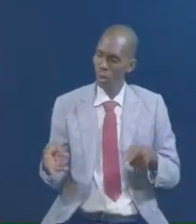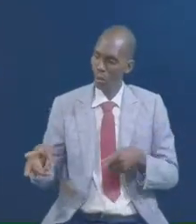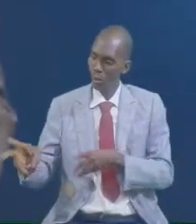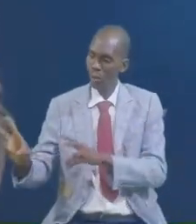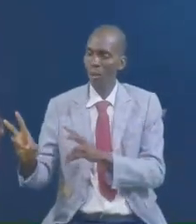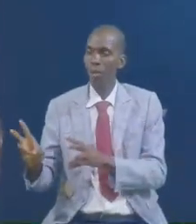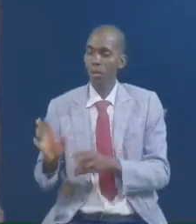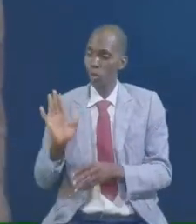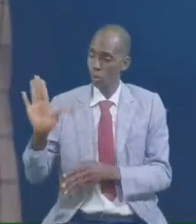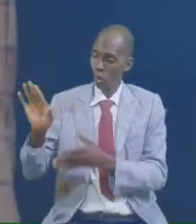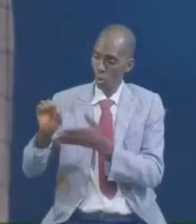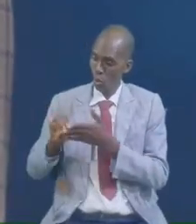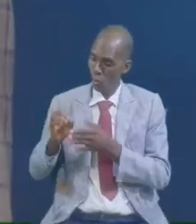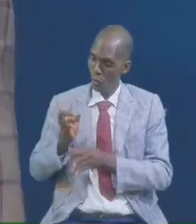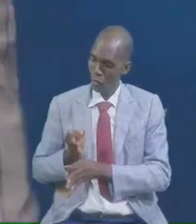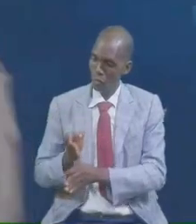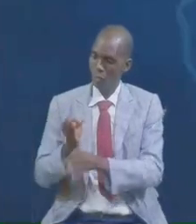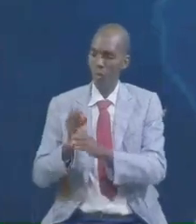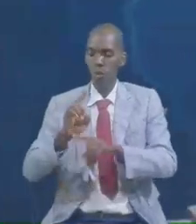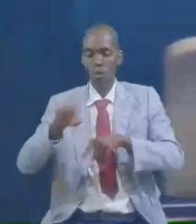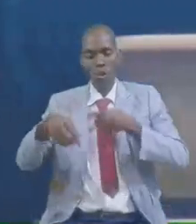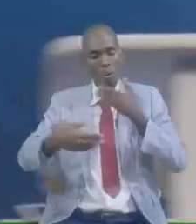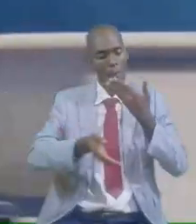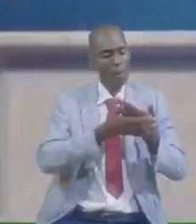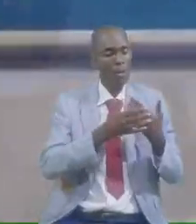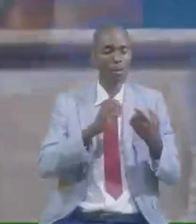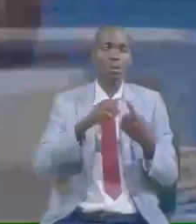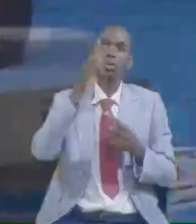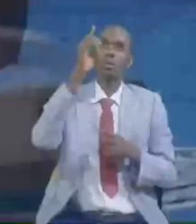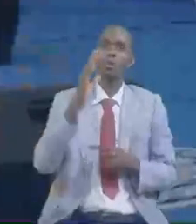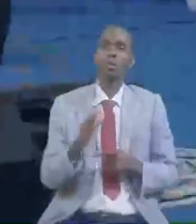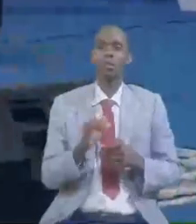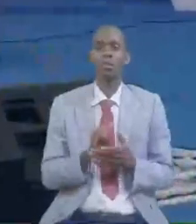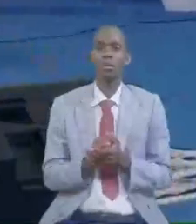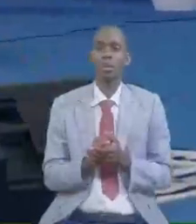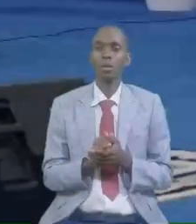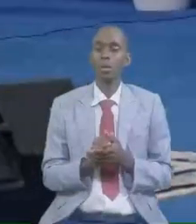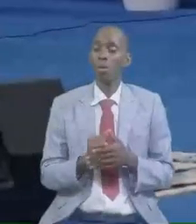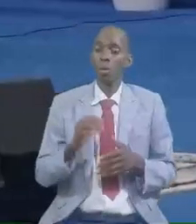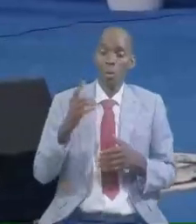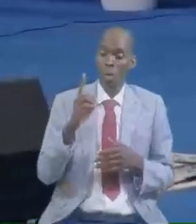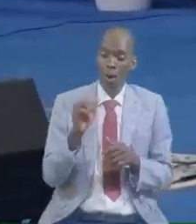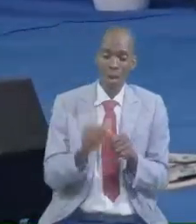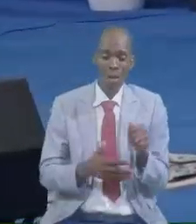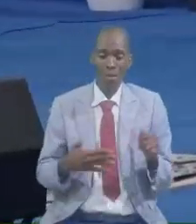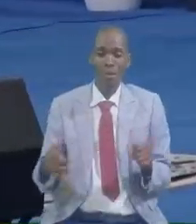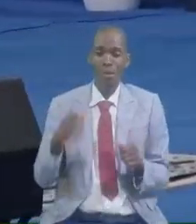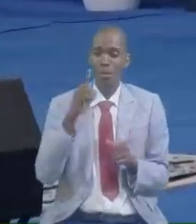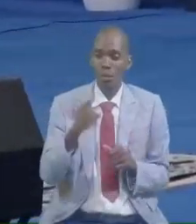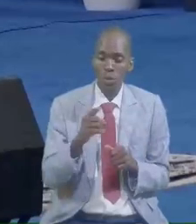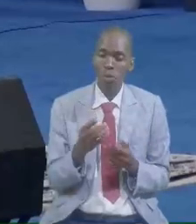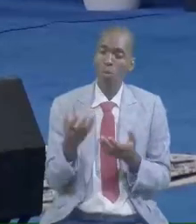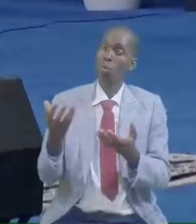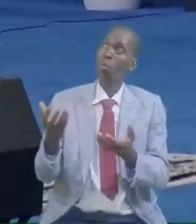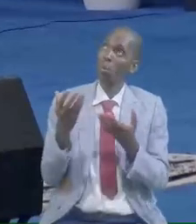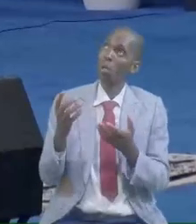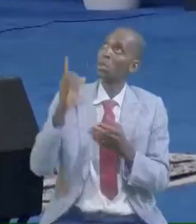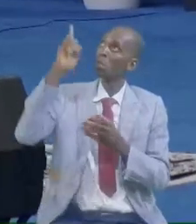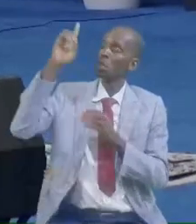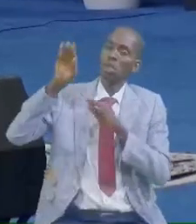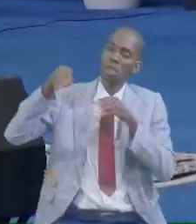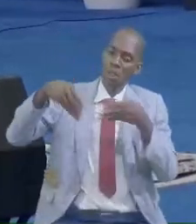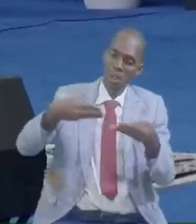l'autre voie, ta fidélité aussi qui retourne à Dieu. Une voie, tout ce que tu dis